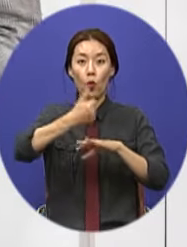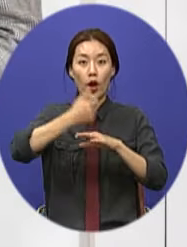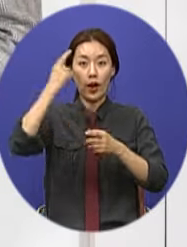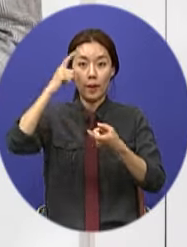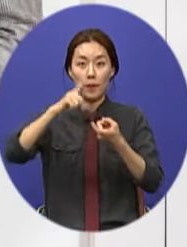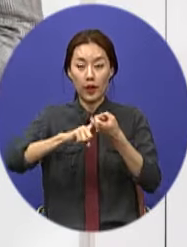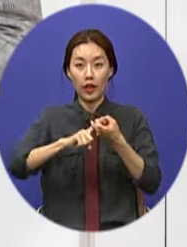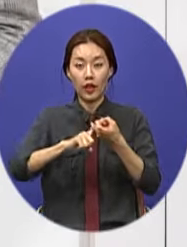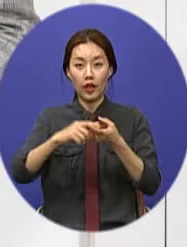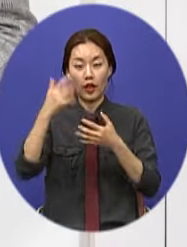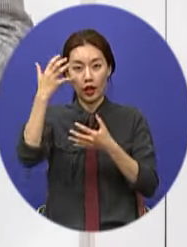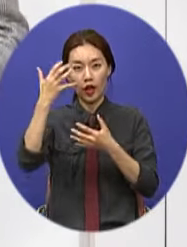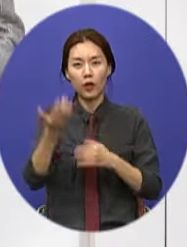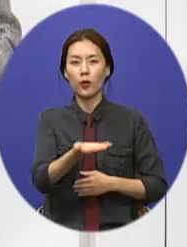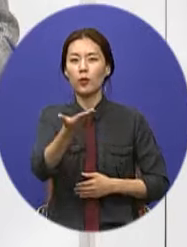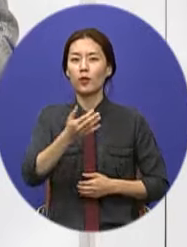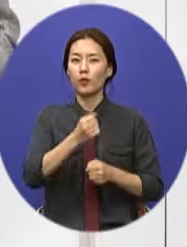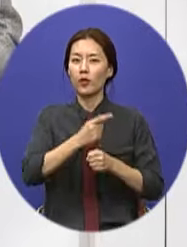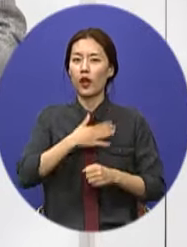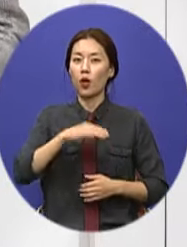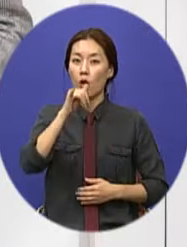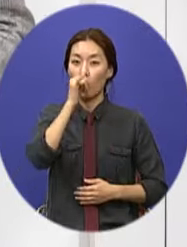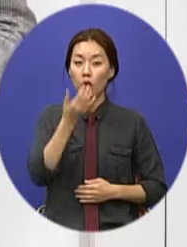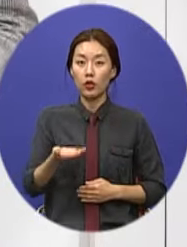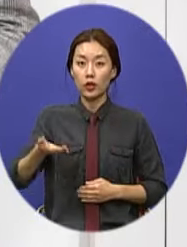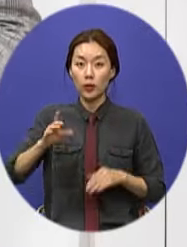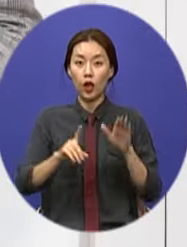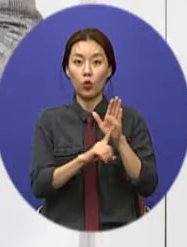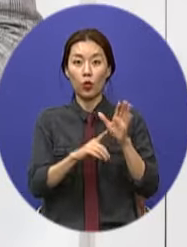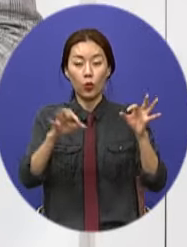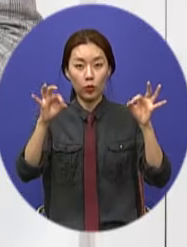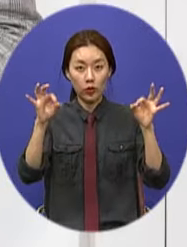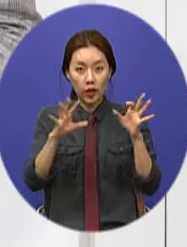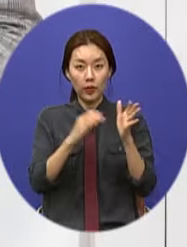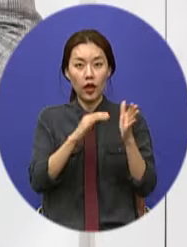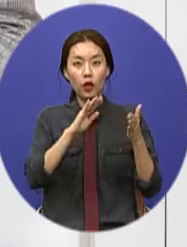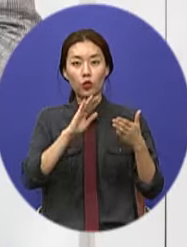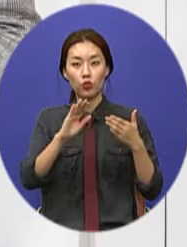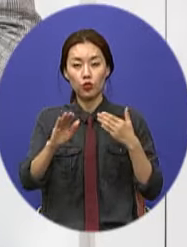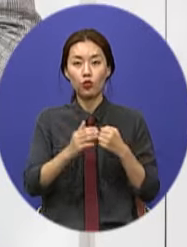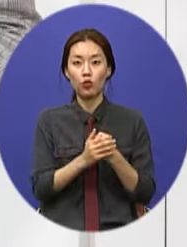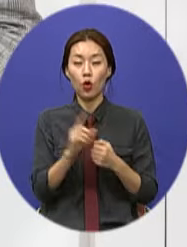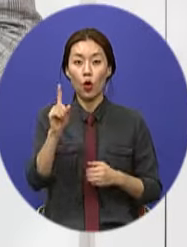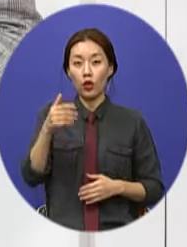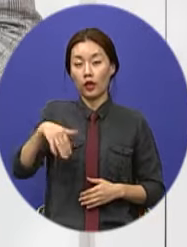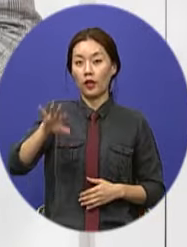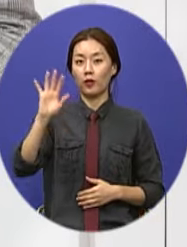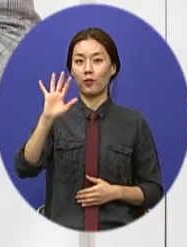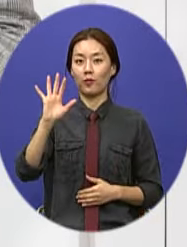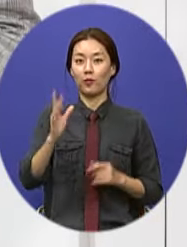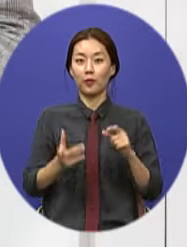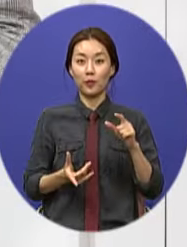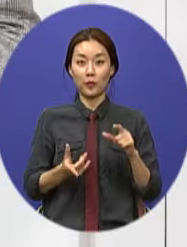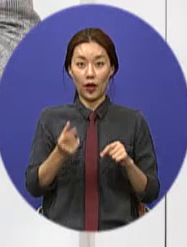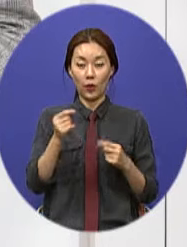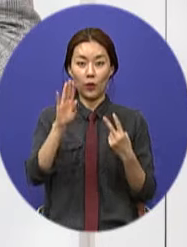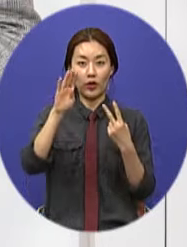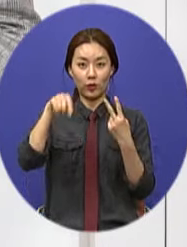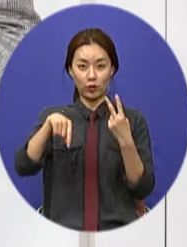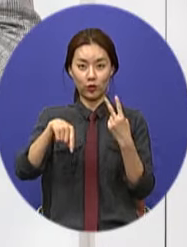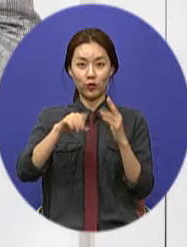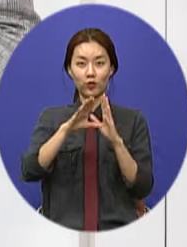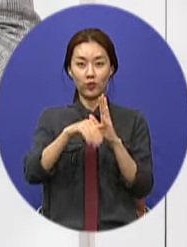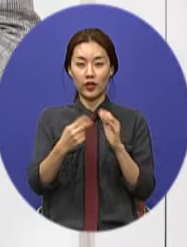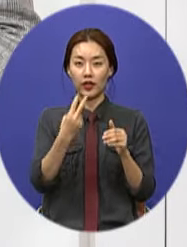왕 시청자분들은 다들 아시겠지만 광고가 잠시 나온 후에 저희가 어디 안 가거든요. 바로 네. 2부